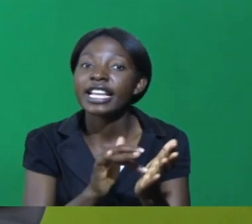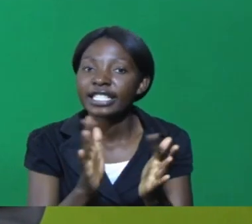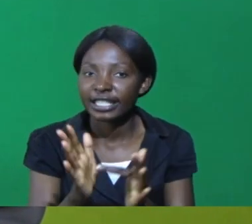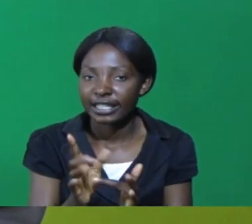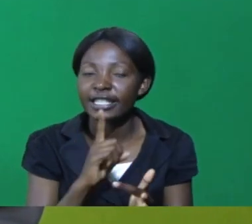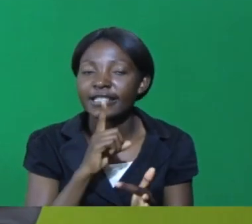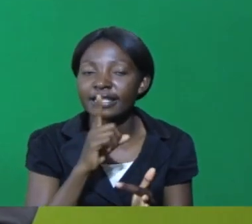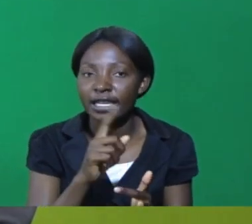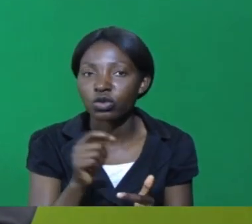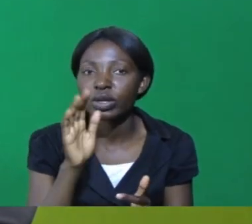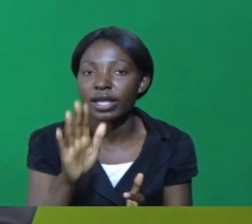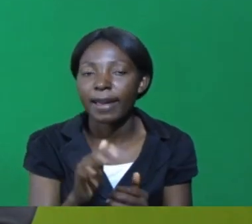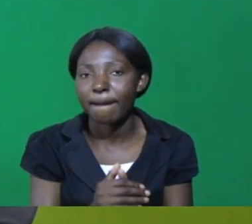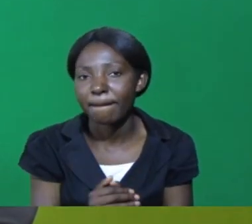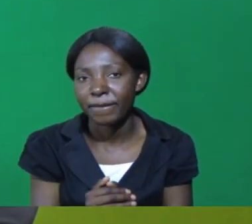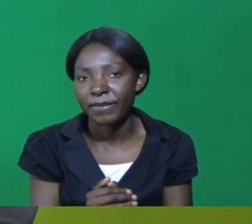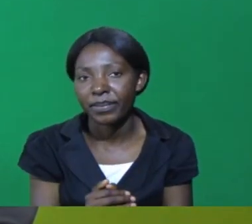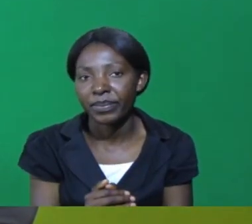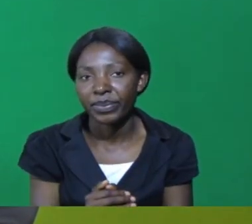Jesu akati kwavari,